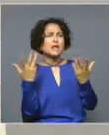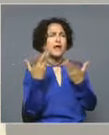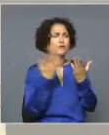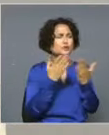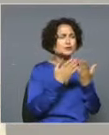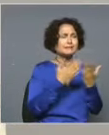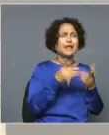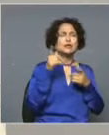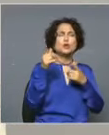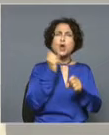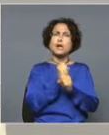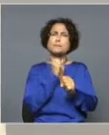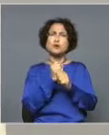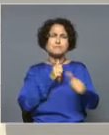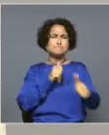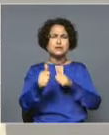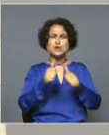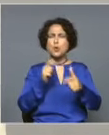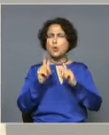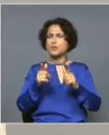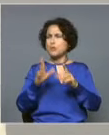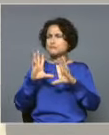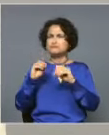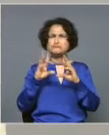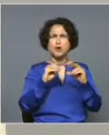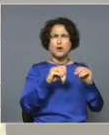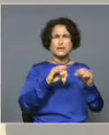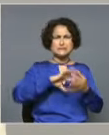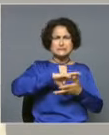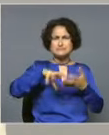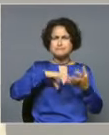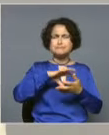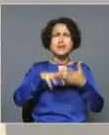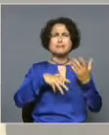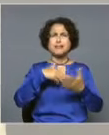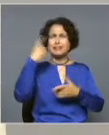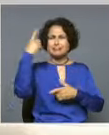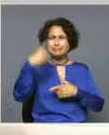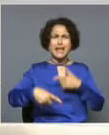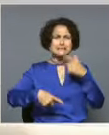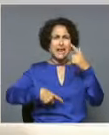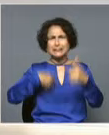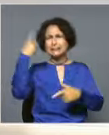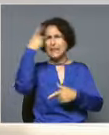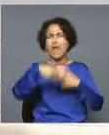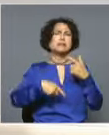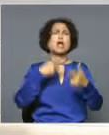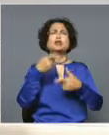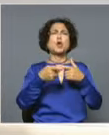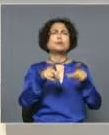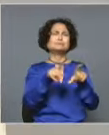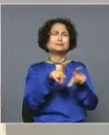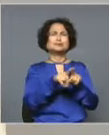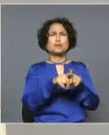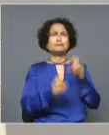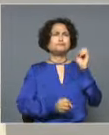машина, която мокри, попарва, смила тонове книги ден и след ден. И той е палач на книги. И той е палач на